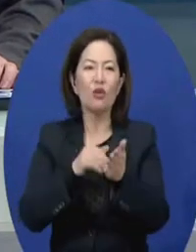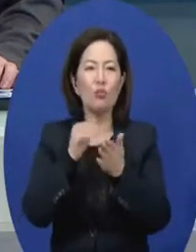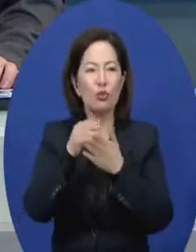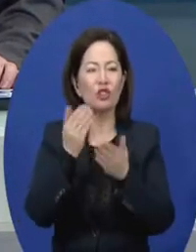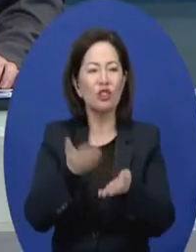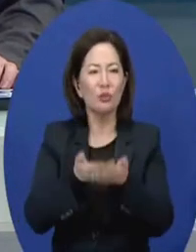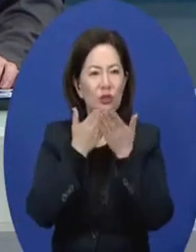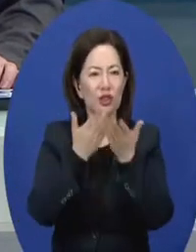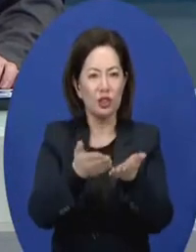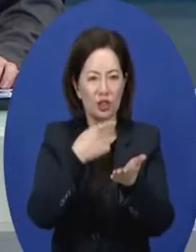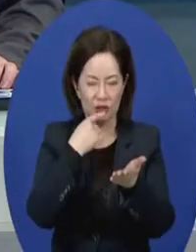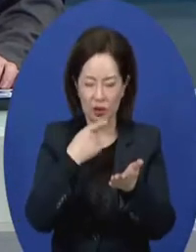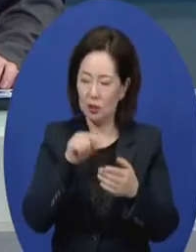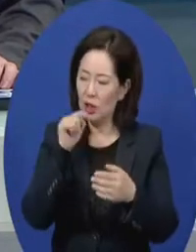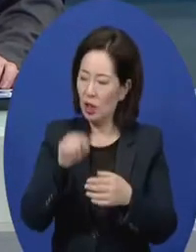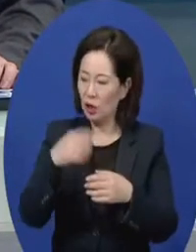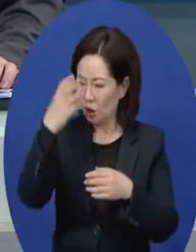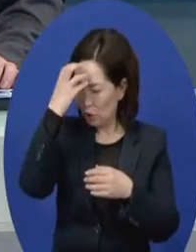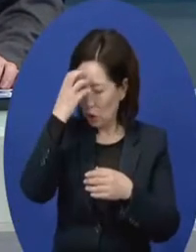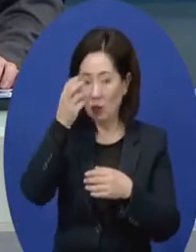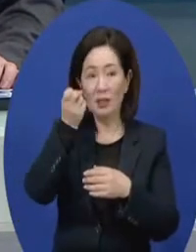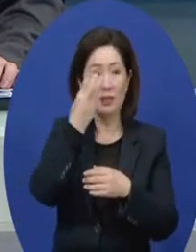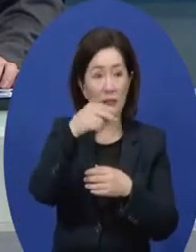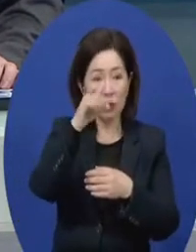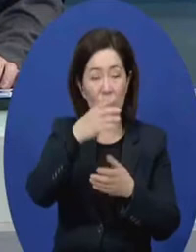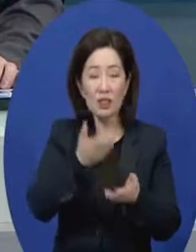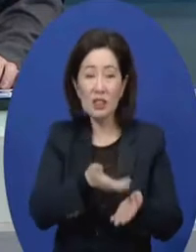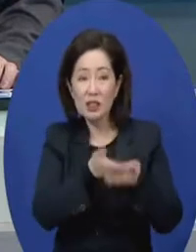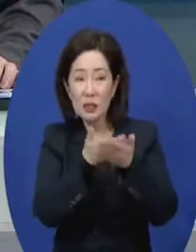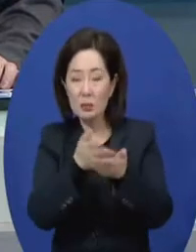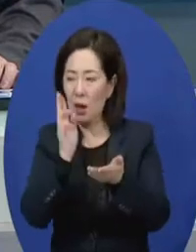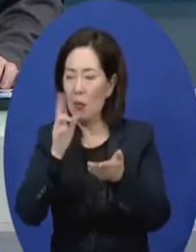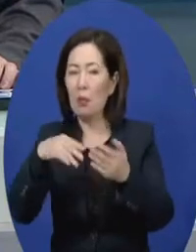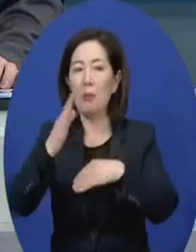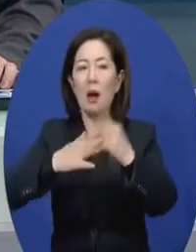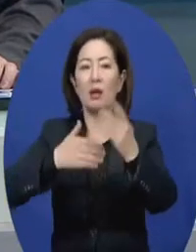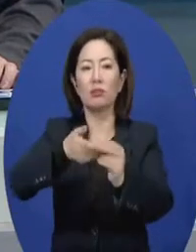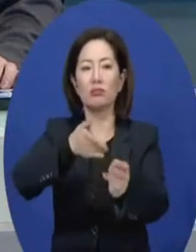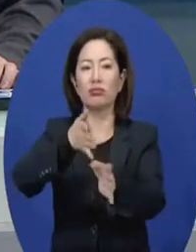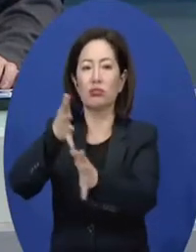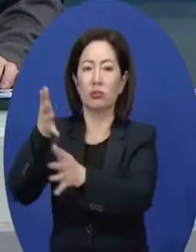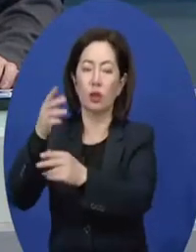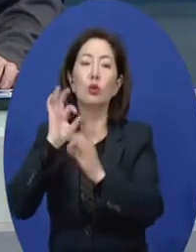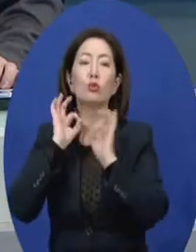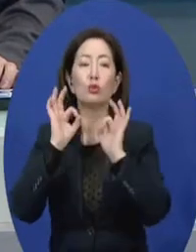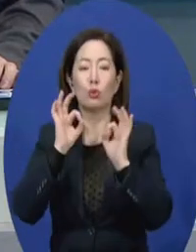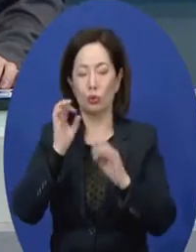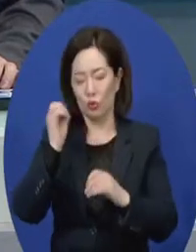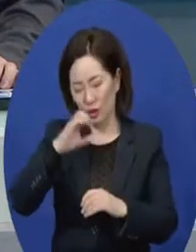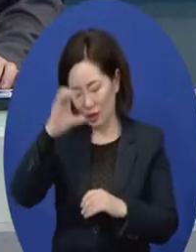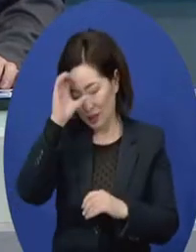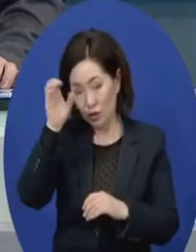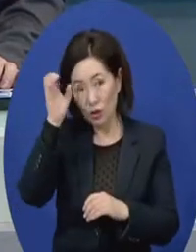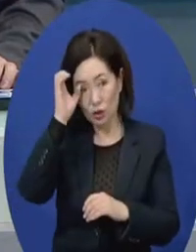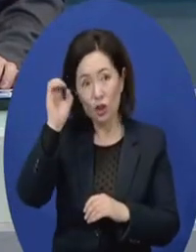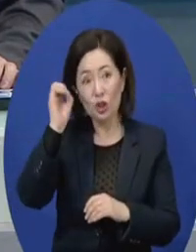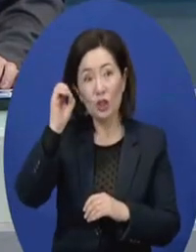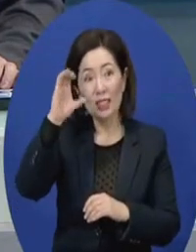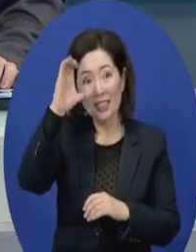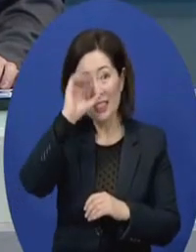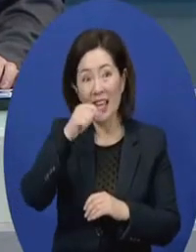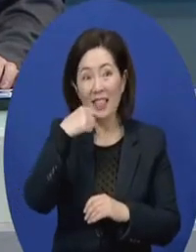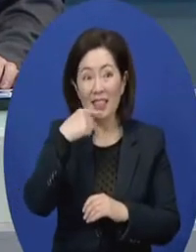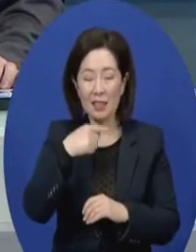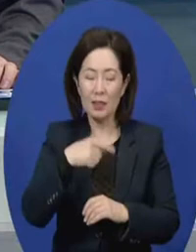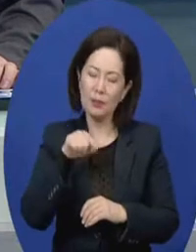тэргүй илэрхийллээ. Төр дэд бүтцүүдийн дэмжин компаниуд орон сууцнуудаа барих зарчмаар явах нь зүйтэй гэж ерөнхий сайд хэлсэн байна. Мөн энэ өдөр